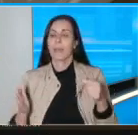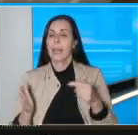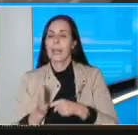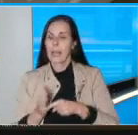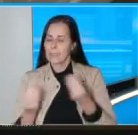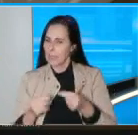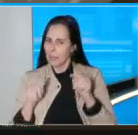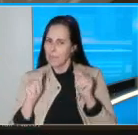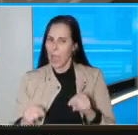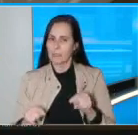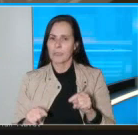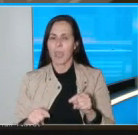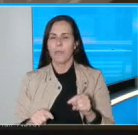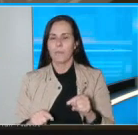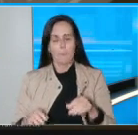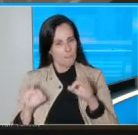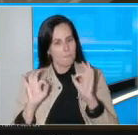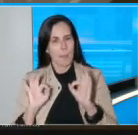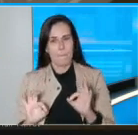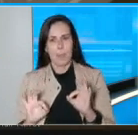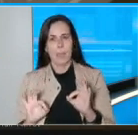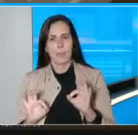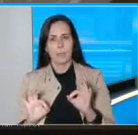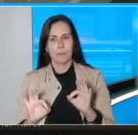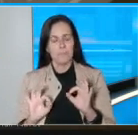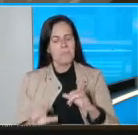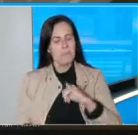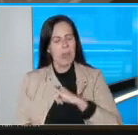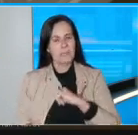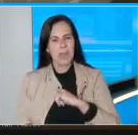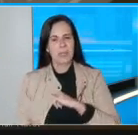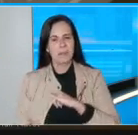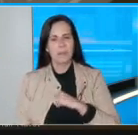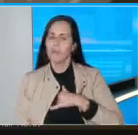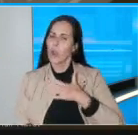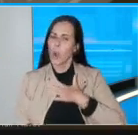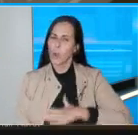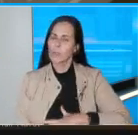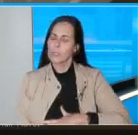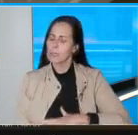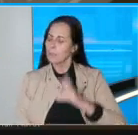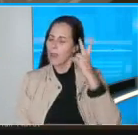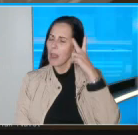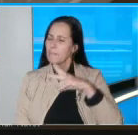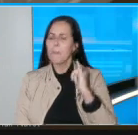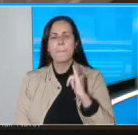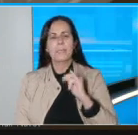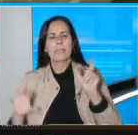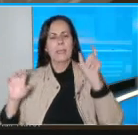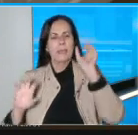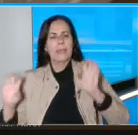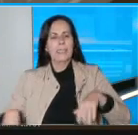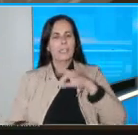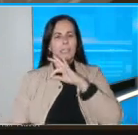הסוגיה הזאת היא באמת מעניינת, ואנחנו רוצים לדבר קצת יותר על מי הוא בדיוק